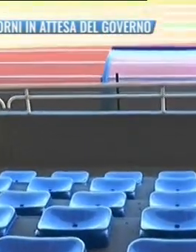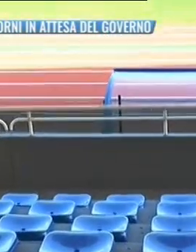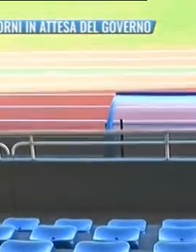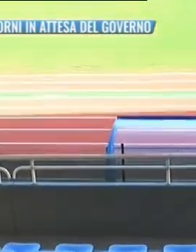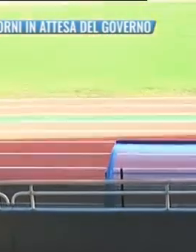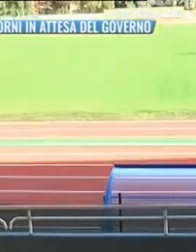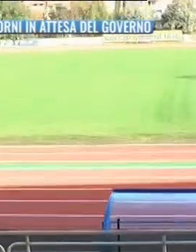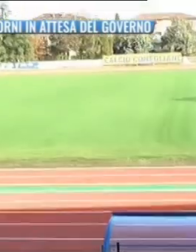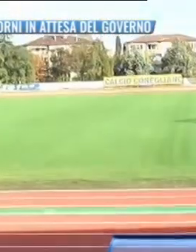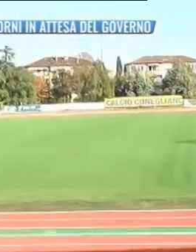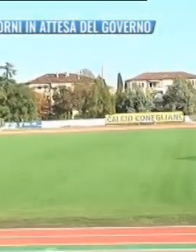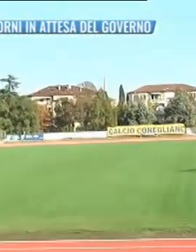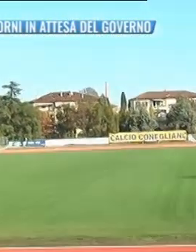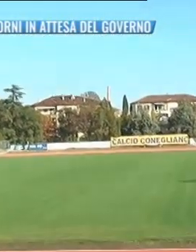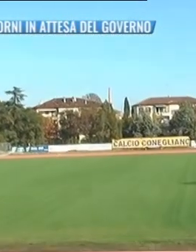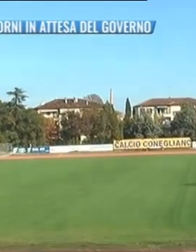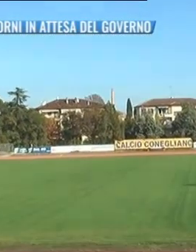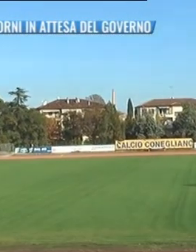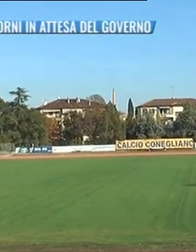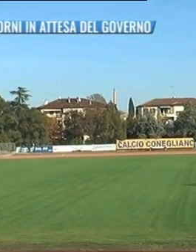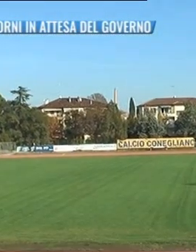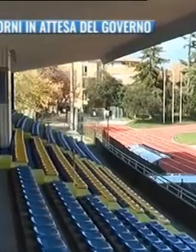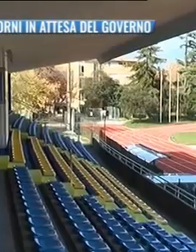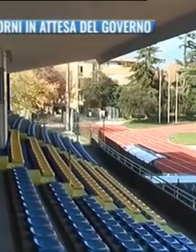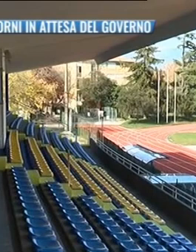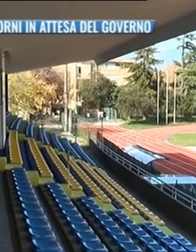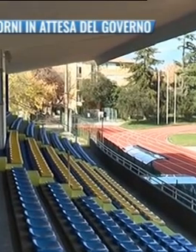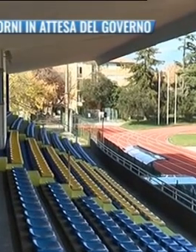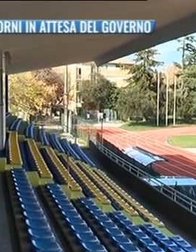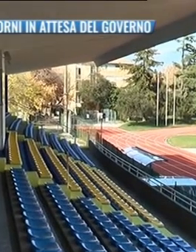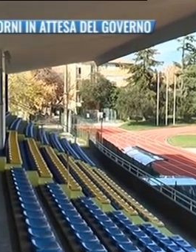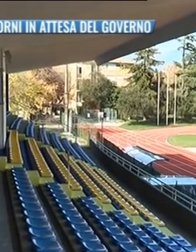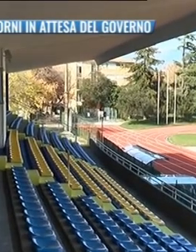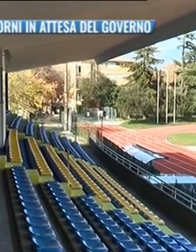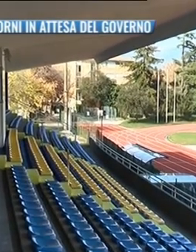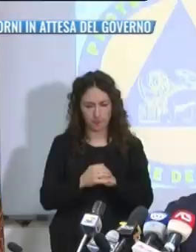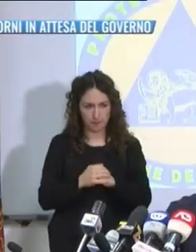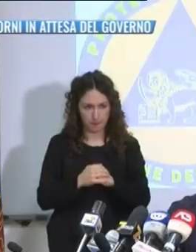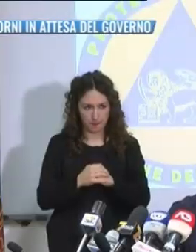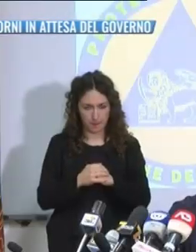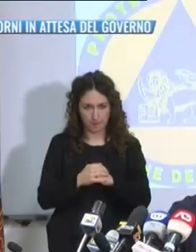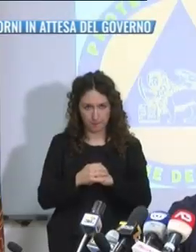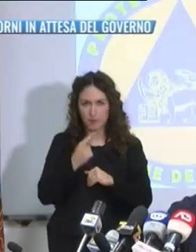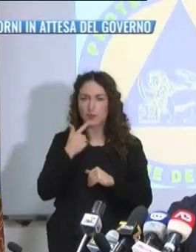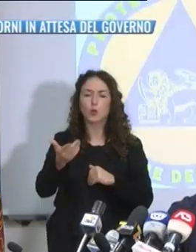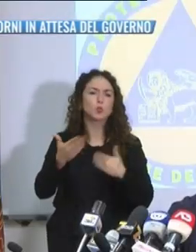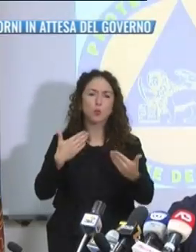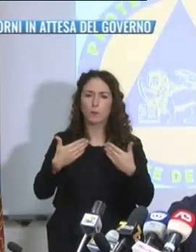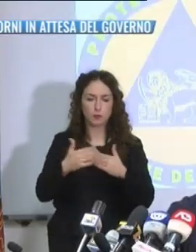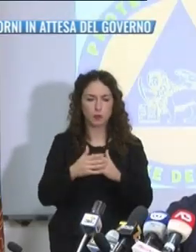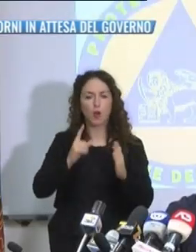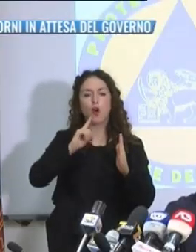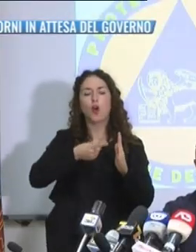di una certificazione di aver svolto il test è in un periodo di tempo non anteriore a 72 ore prima della gara l'ordinanza avrà